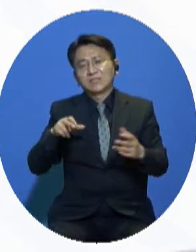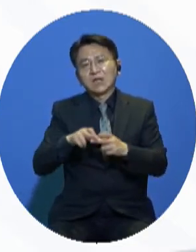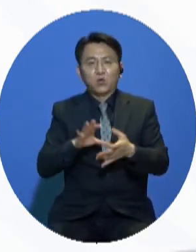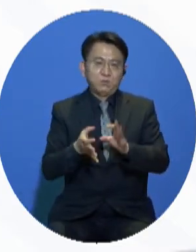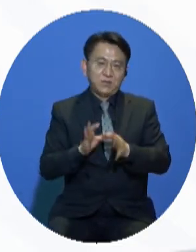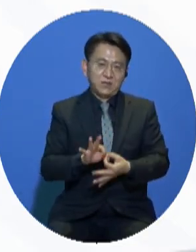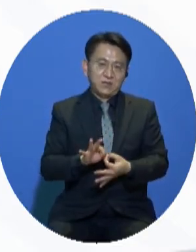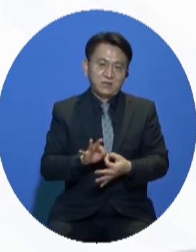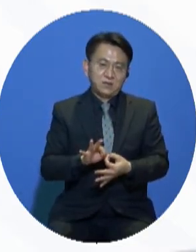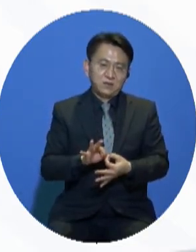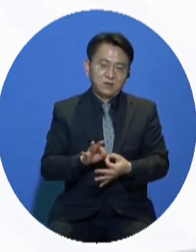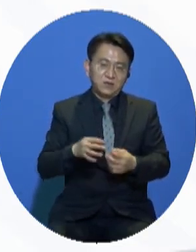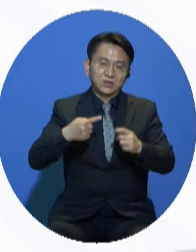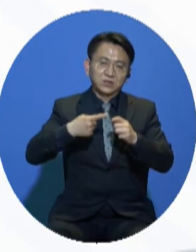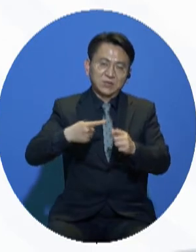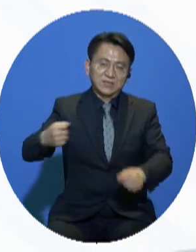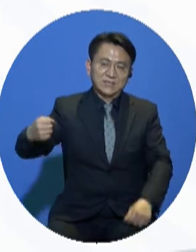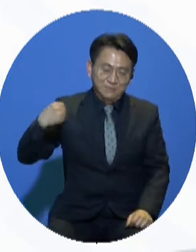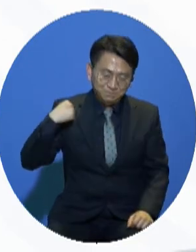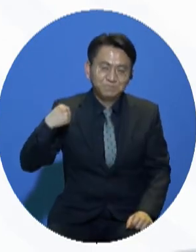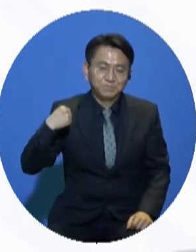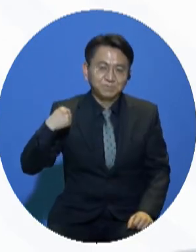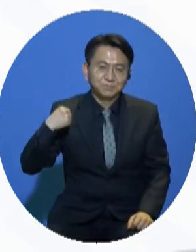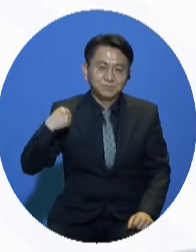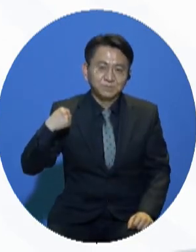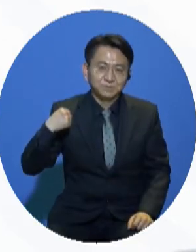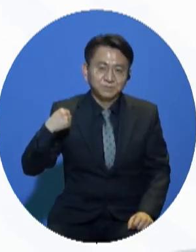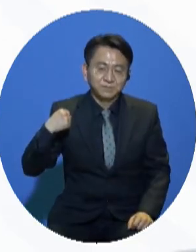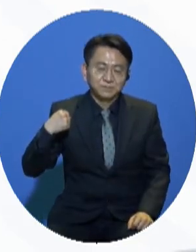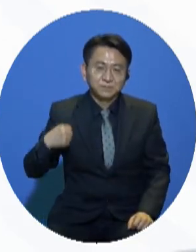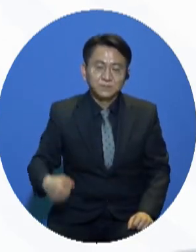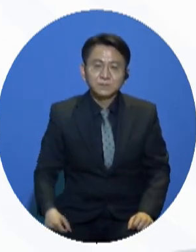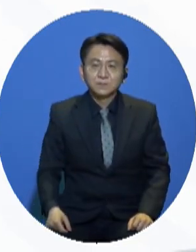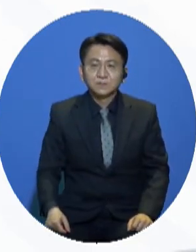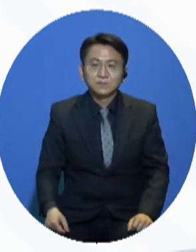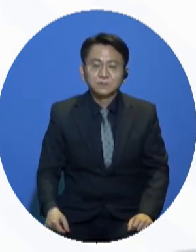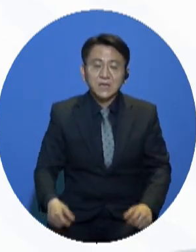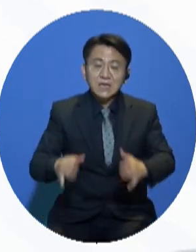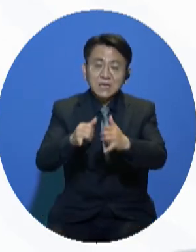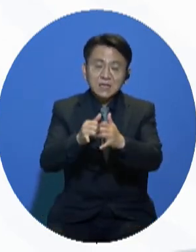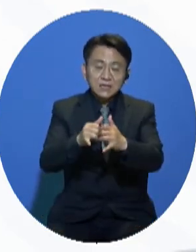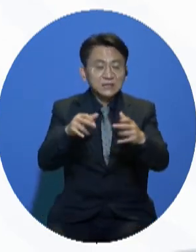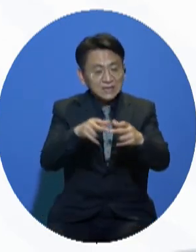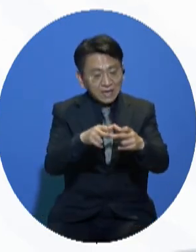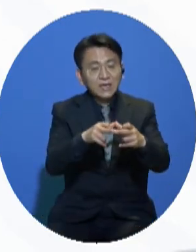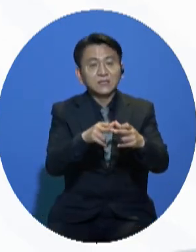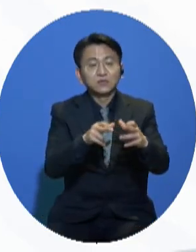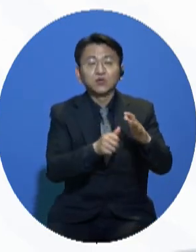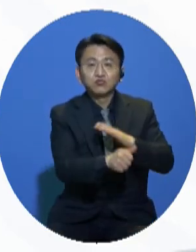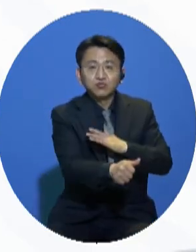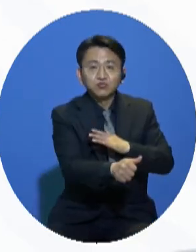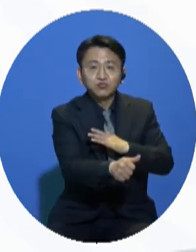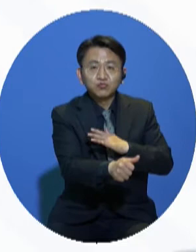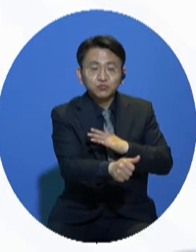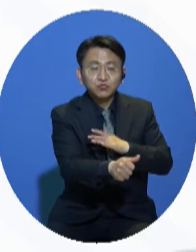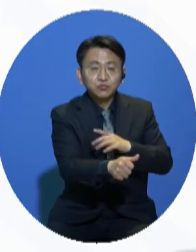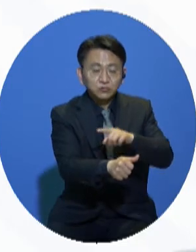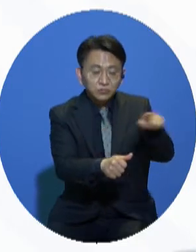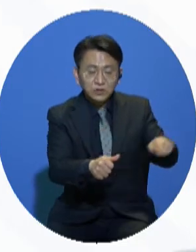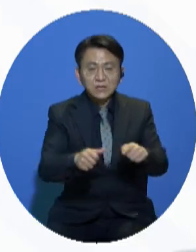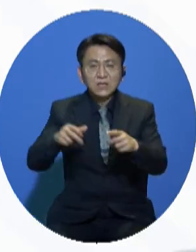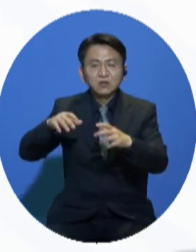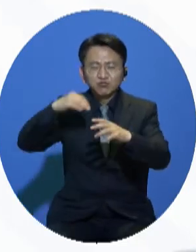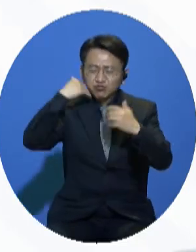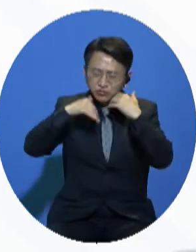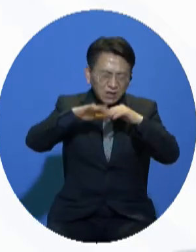패럴림픽입니다. 그것이 첫 번째 힘입니다. 그래서 물론 꼭 모든 장애인 선수들이 패럴림픽까지 갈